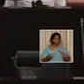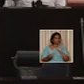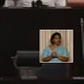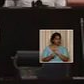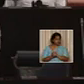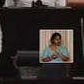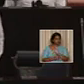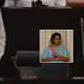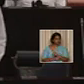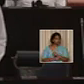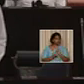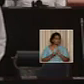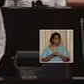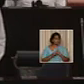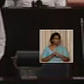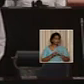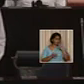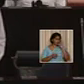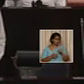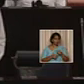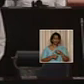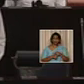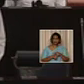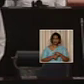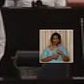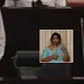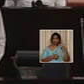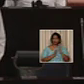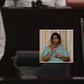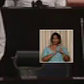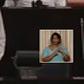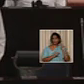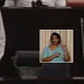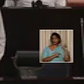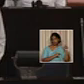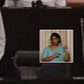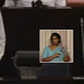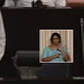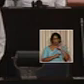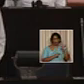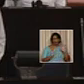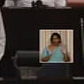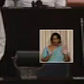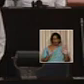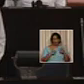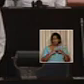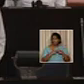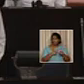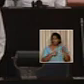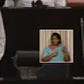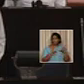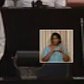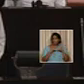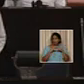त्यागान्वाद कियन प्रश्ने अत्तटम मेक आरक्षक अमात्यांशें ऐसी युतु प्रश्ने हेतु ए